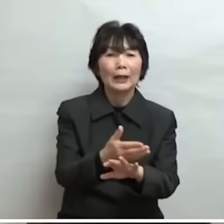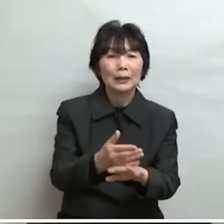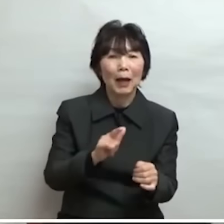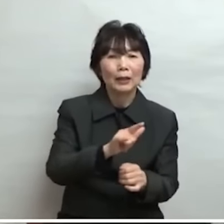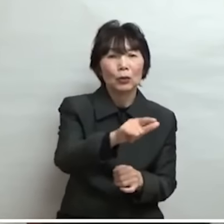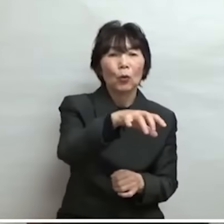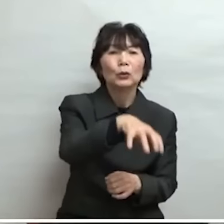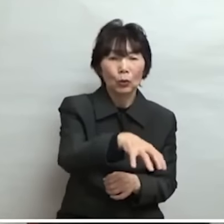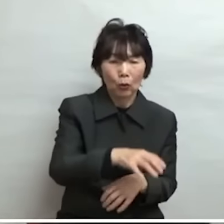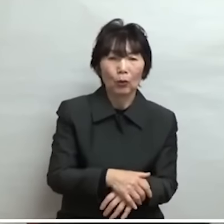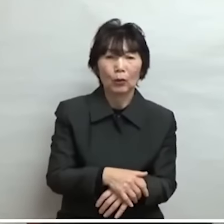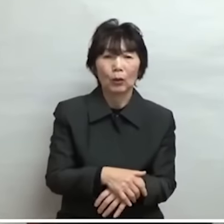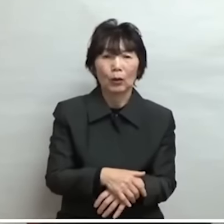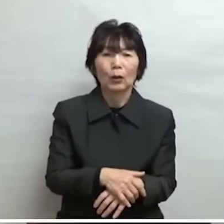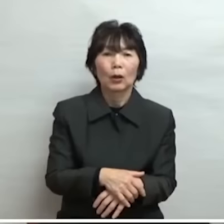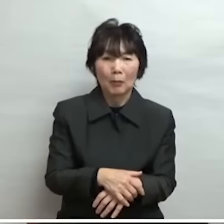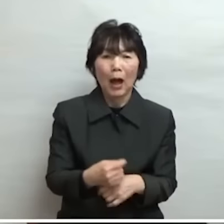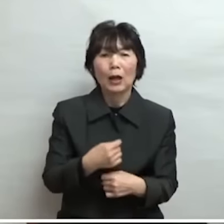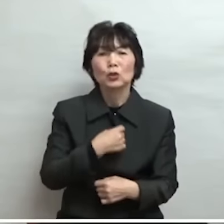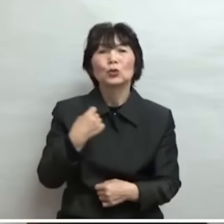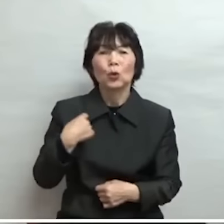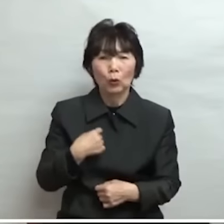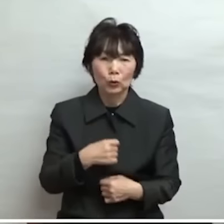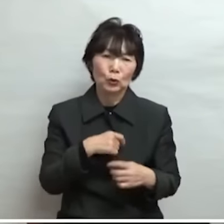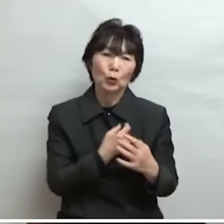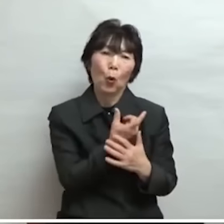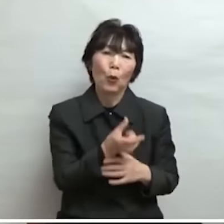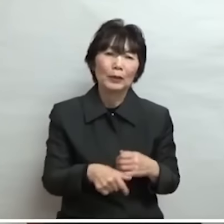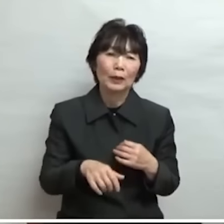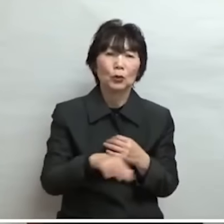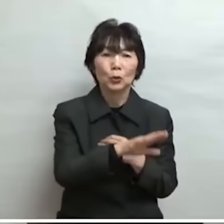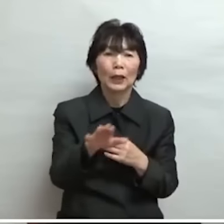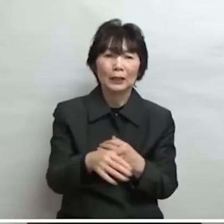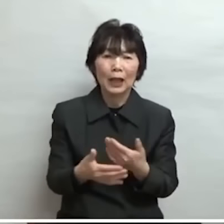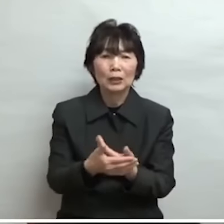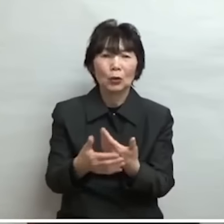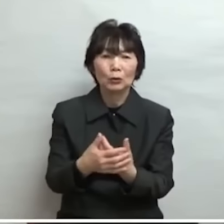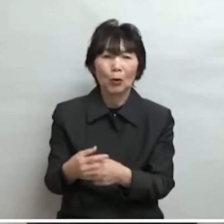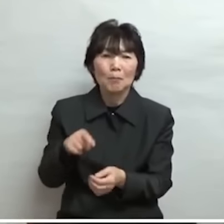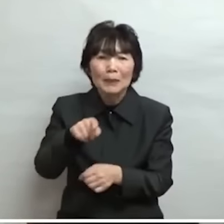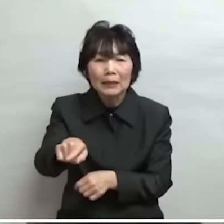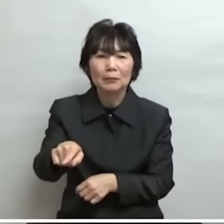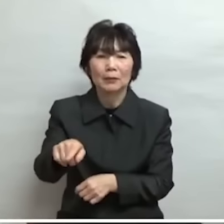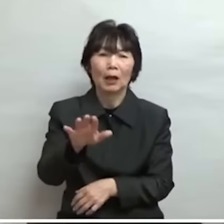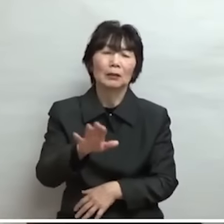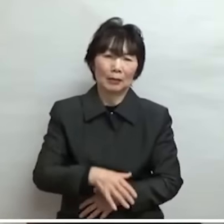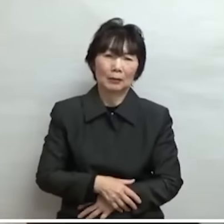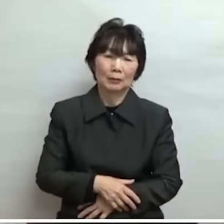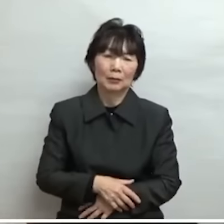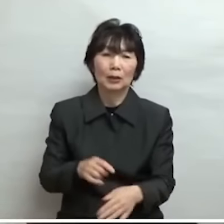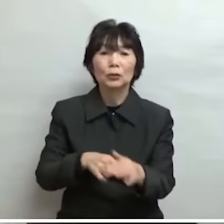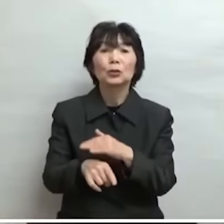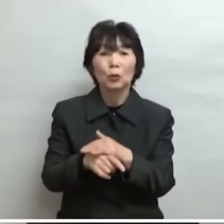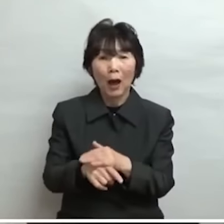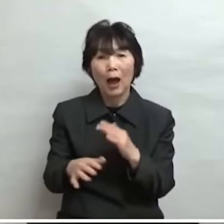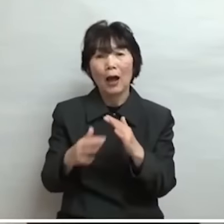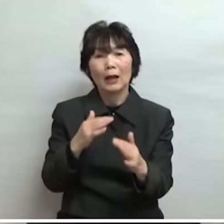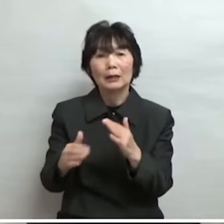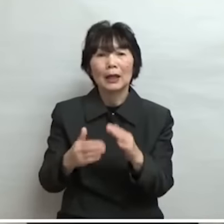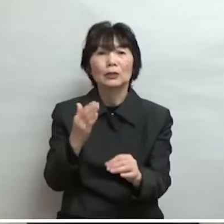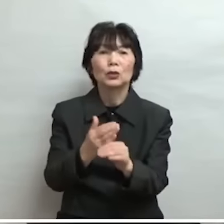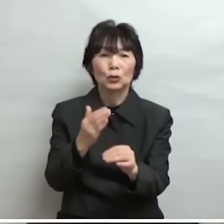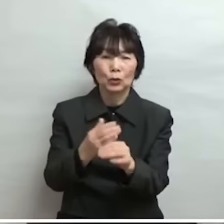くの、まあ、朝鮮人、あるいは中国の方が動員されたわけですよね。それはなぜかというと、戦時中、やはり日本の